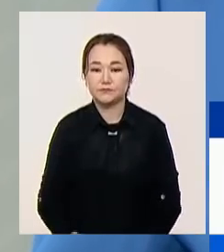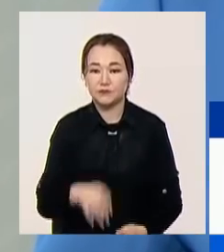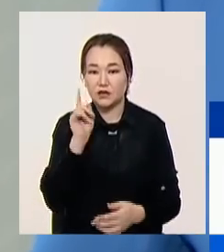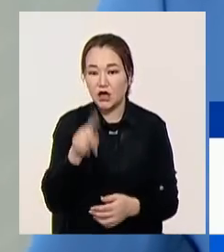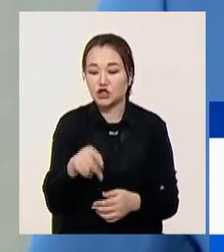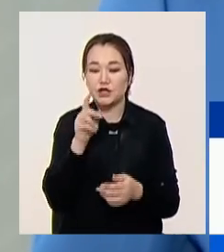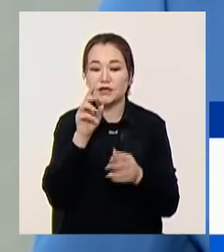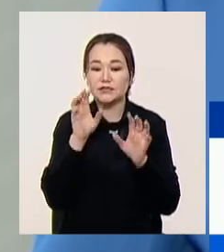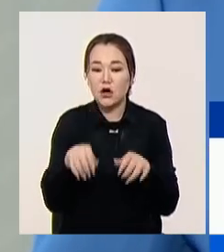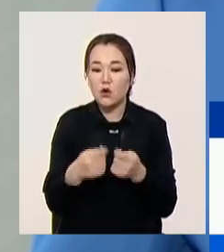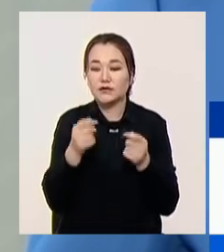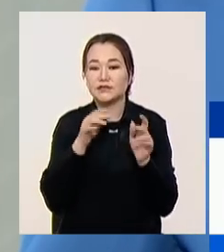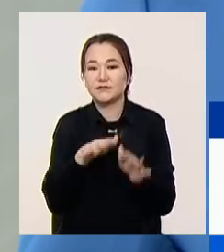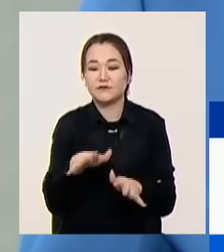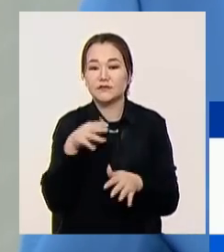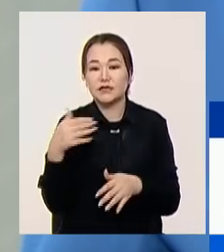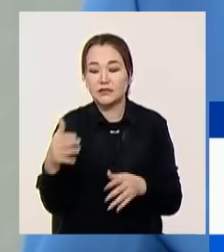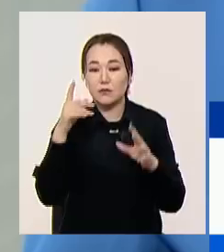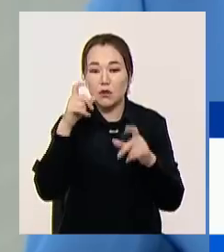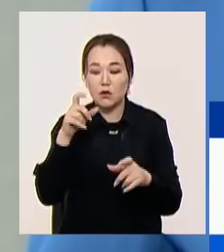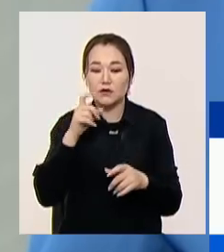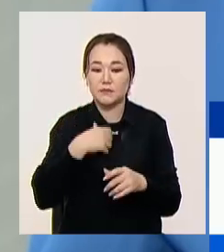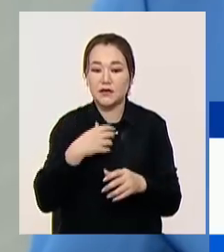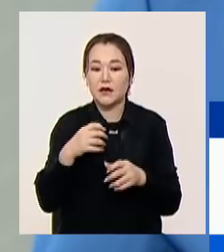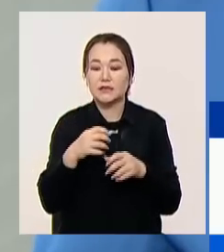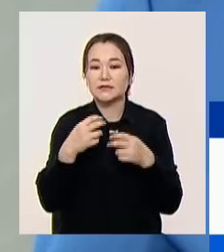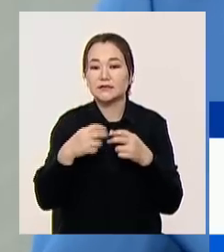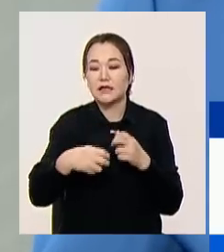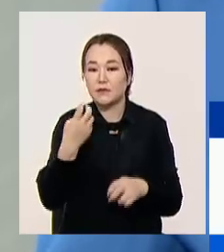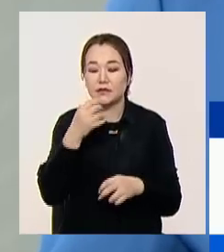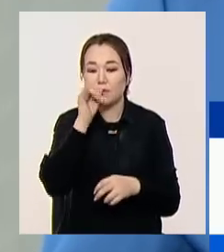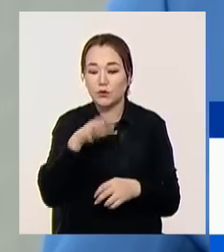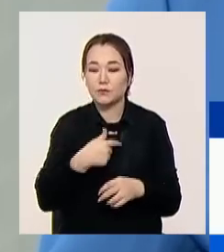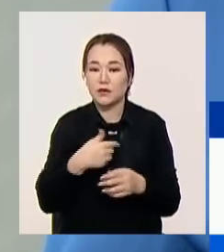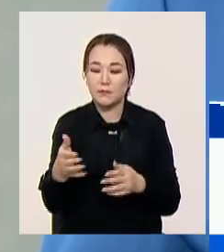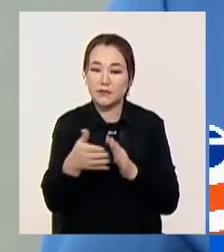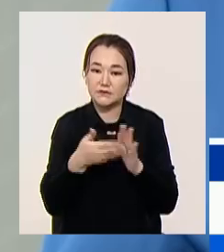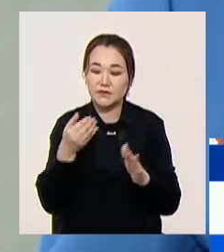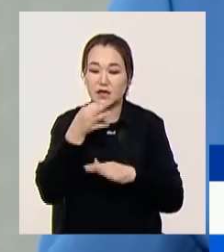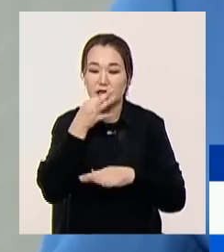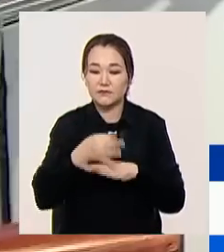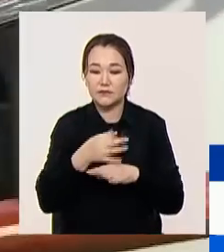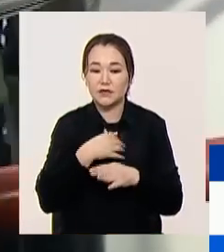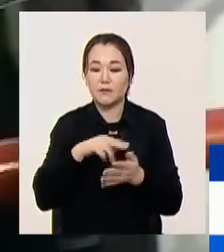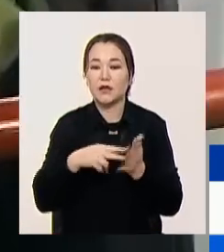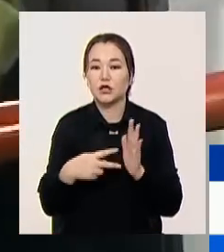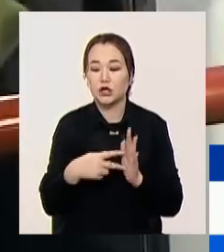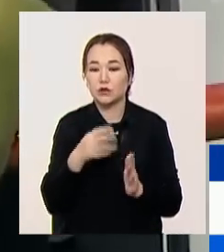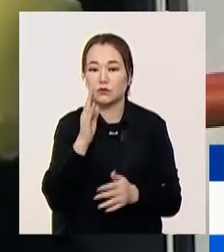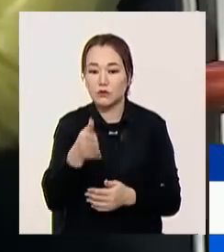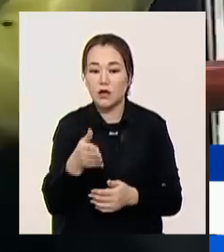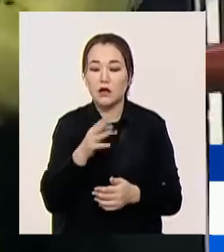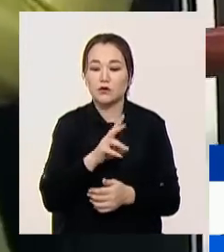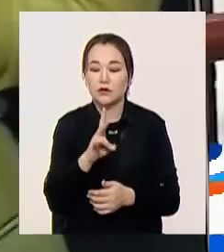Даже незаконные действия со стороны блогеров не смогли меня сломить. Сейчас я планирую призвать их к ответственности. Нурлан